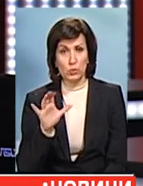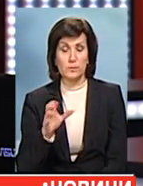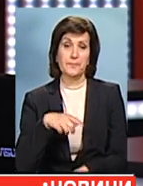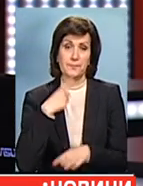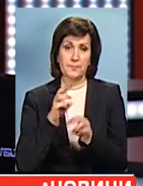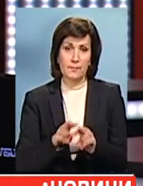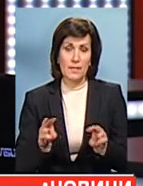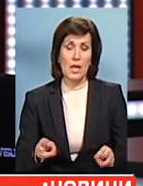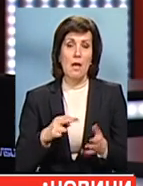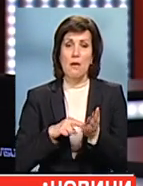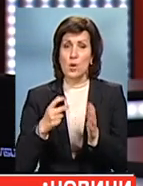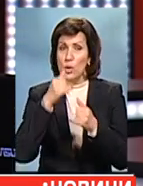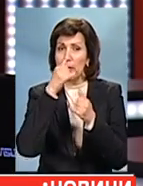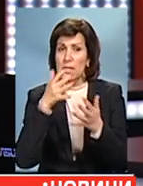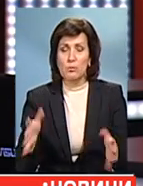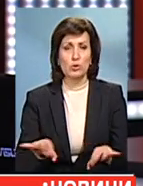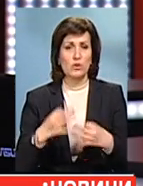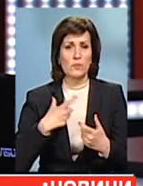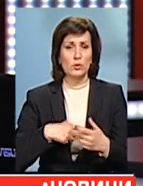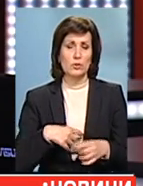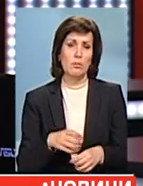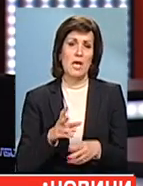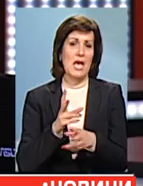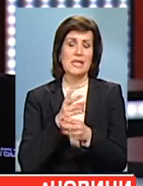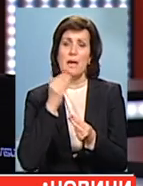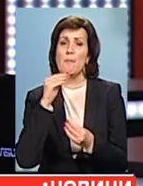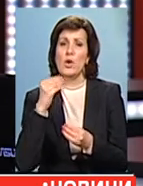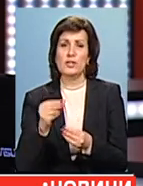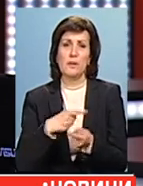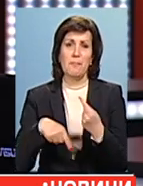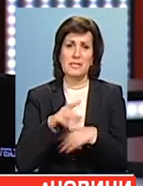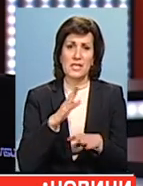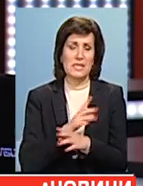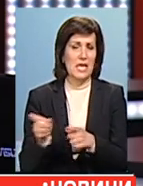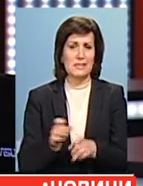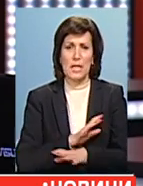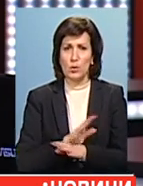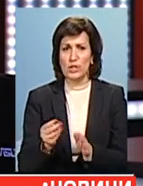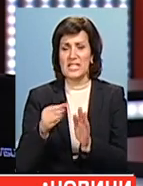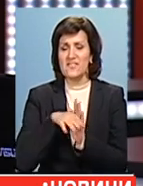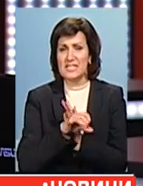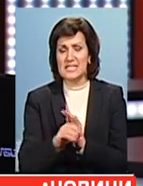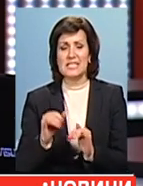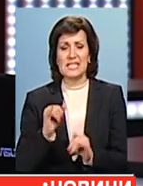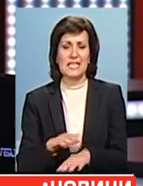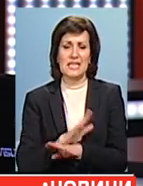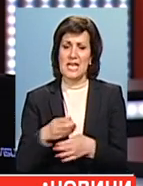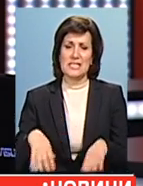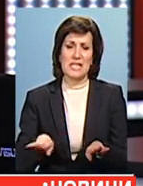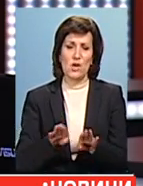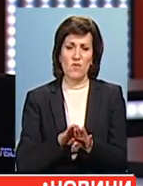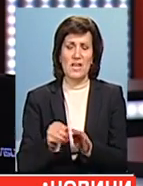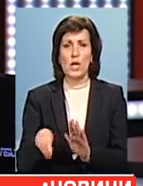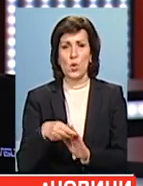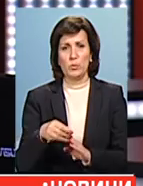сказав міністр, економіка не може дозволити собі розкіш не поліпшувати бізнес-клімат, не залучати інвестиції і не закривати